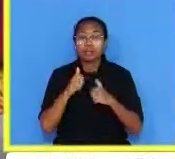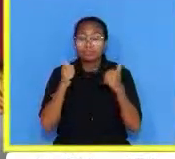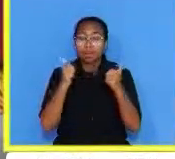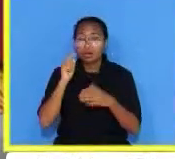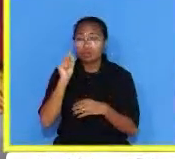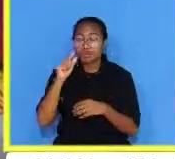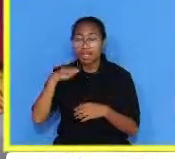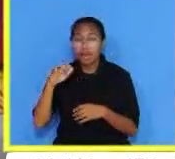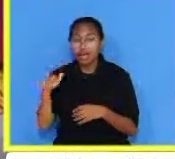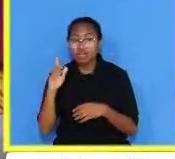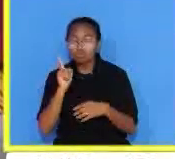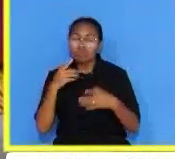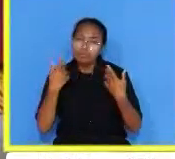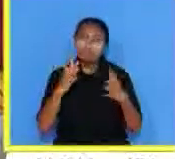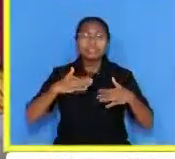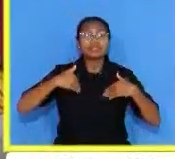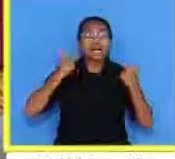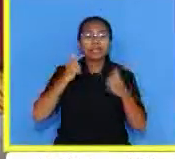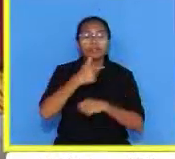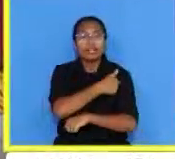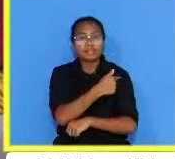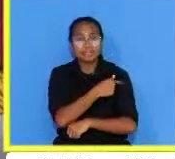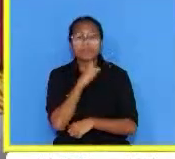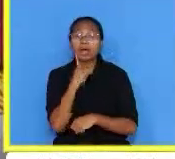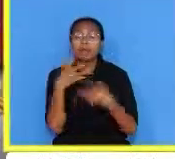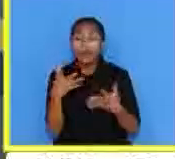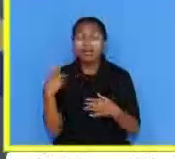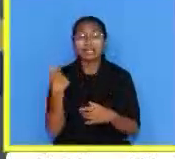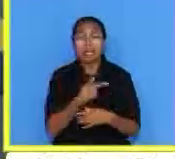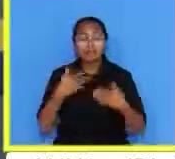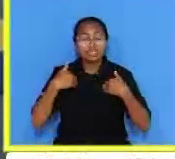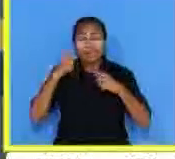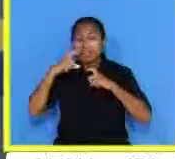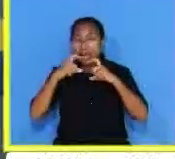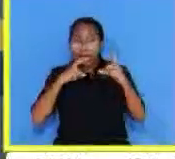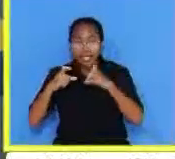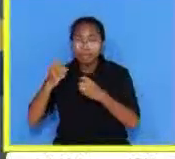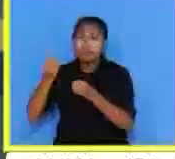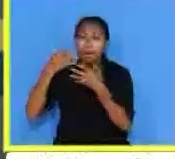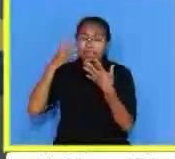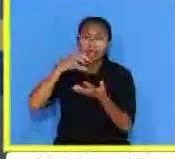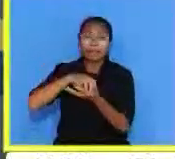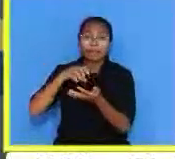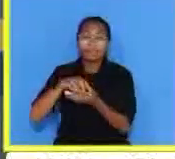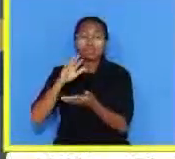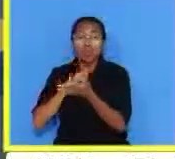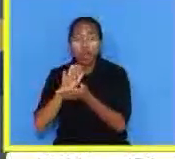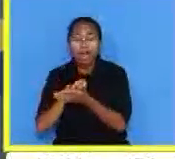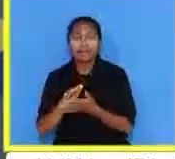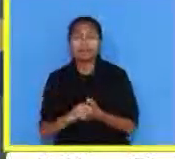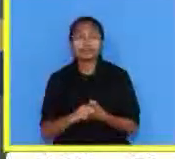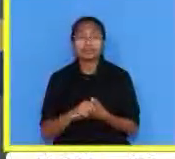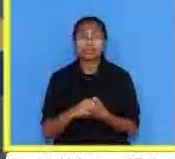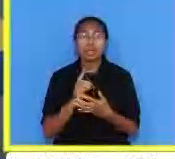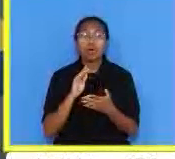tahun itu sudah bisa divaksin ya. Bagaimana kita nanti mencari informasi mungkin di tempat-tempat sekolah dan lain sebagainya Ibu ya. Saya